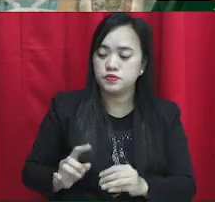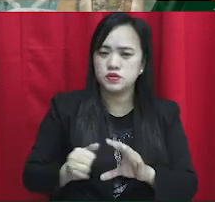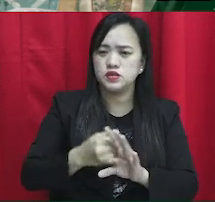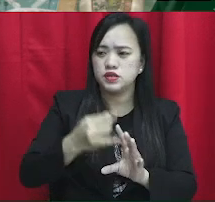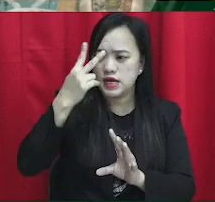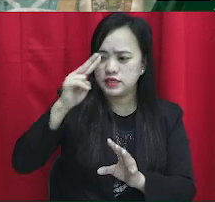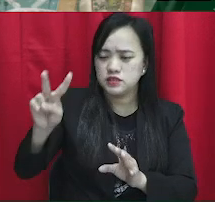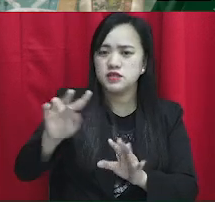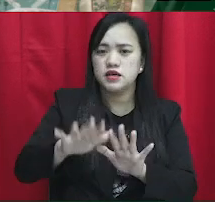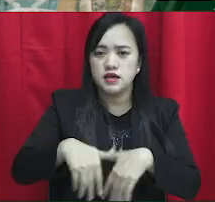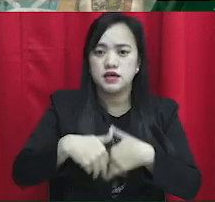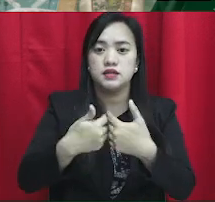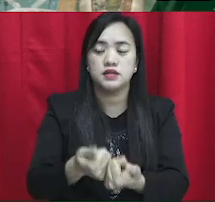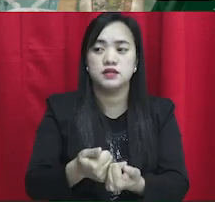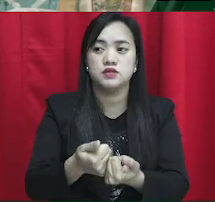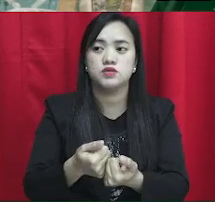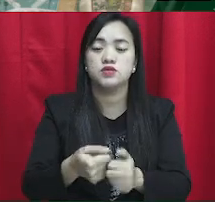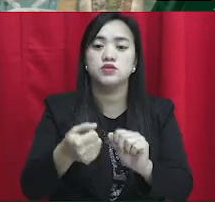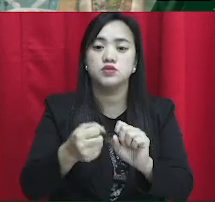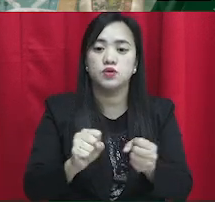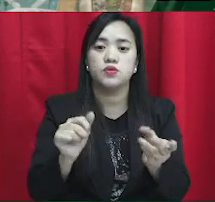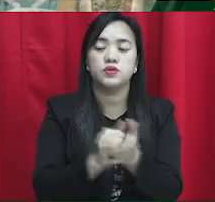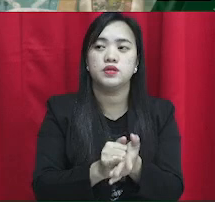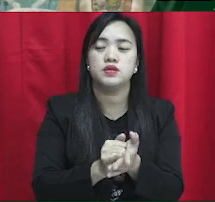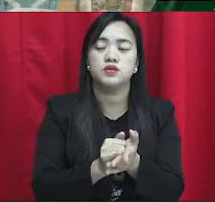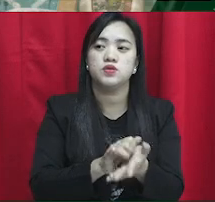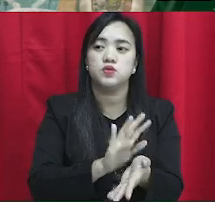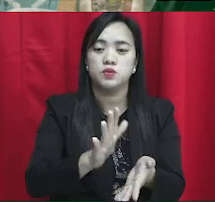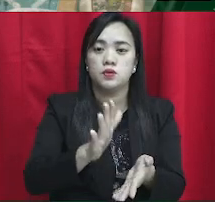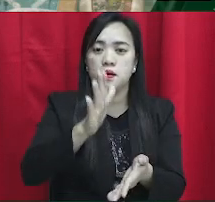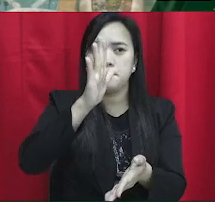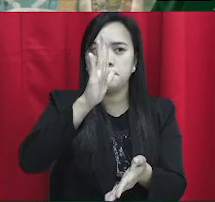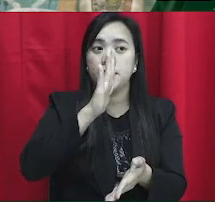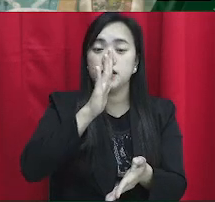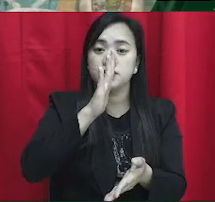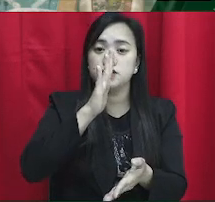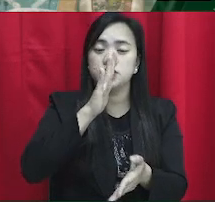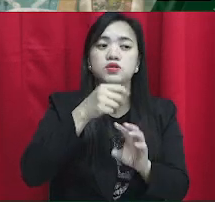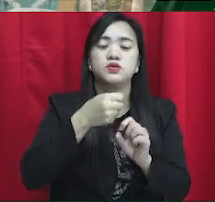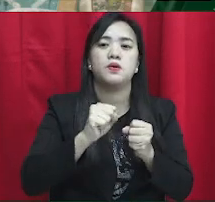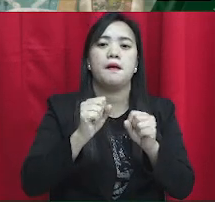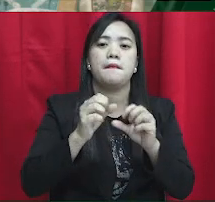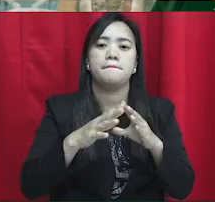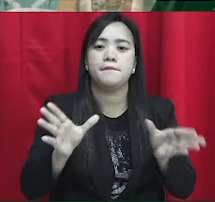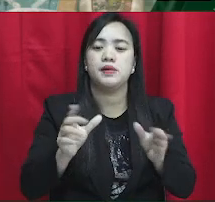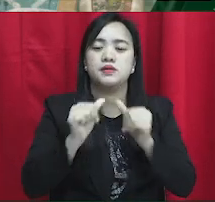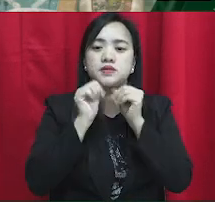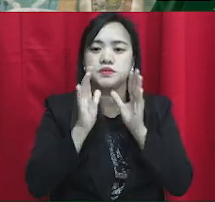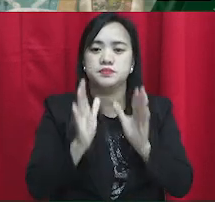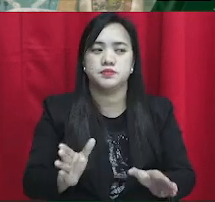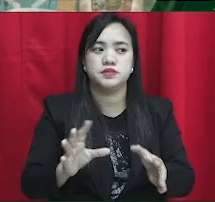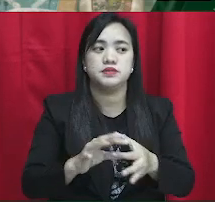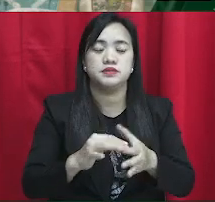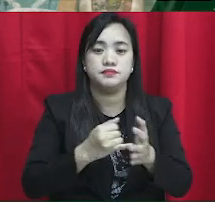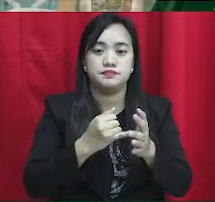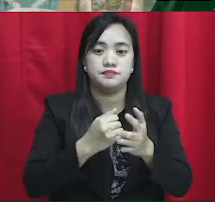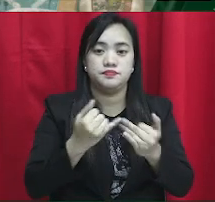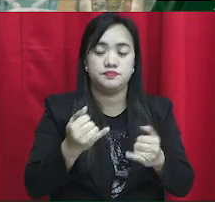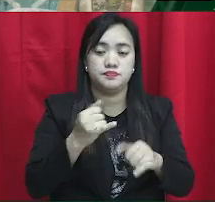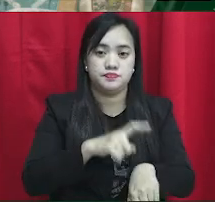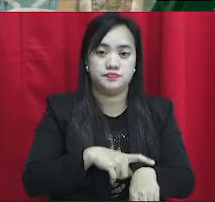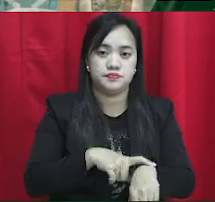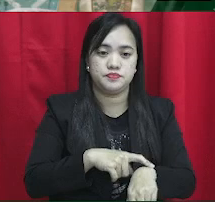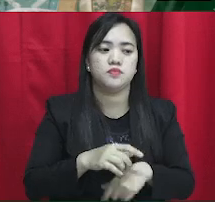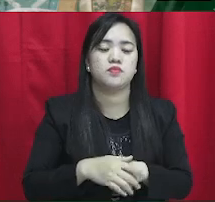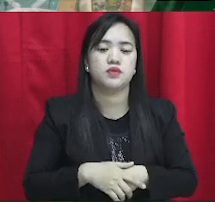nyo kung paano ang nanay mo na pinagpapala. Aba, napakasarap pakinggan nun. Kung paano right. pinagpapala